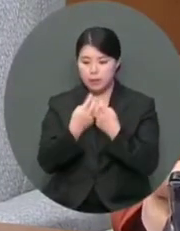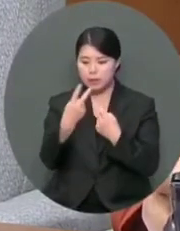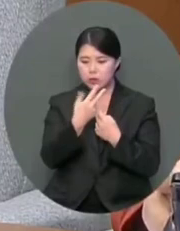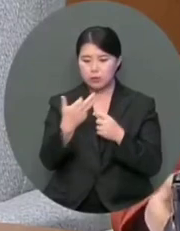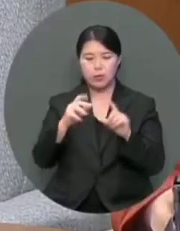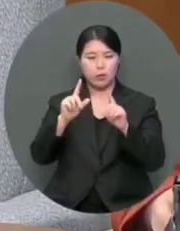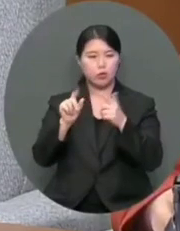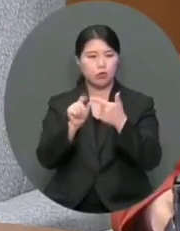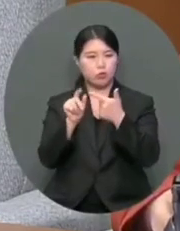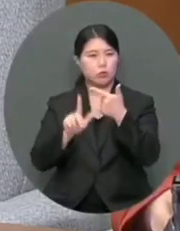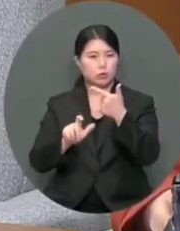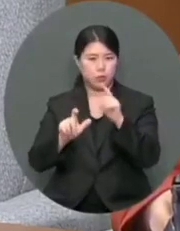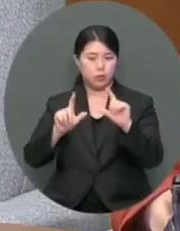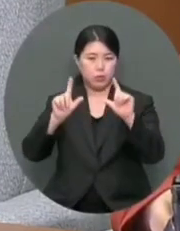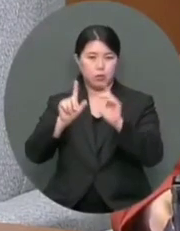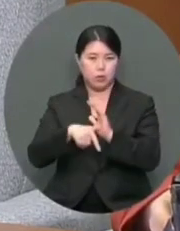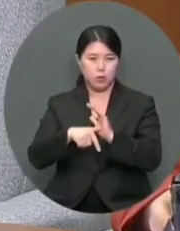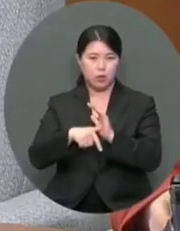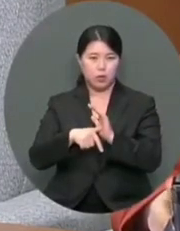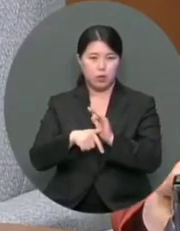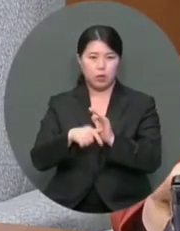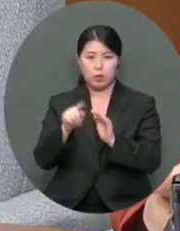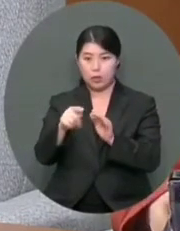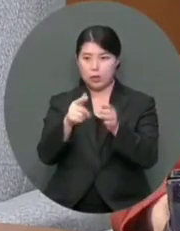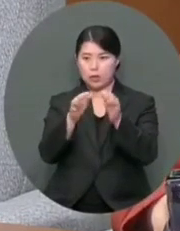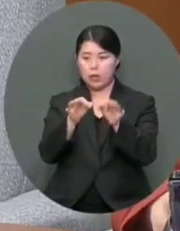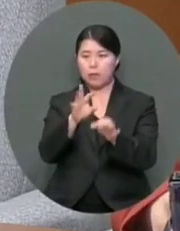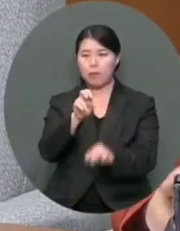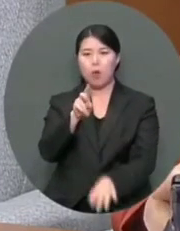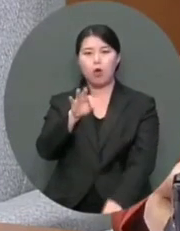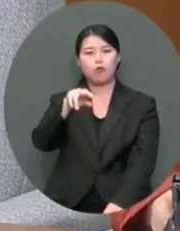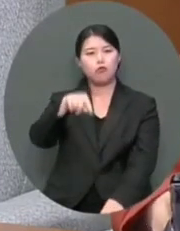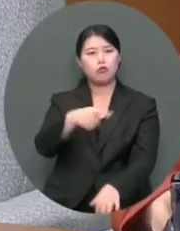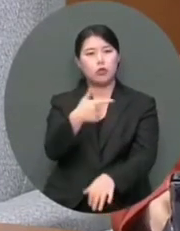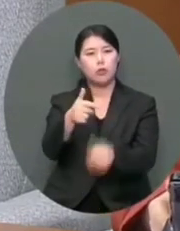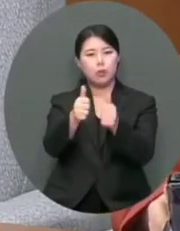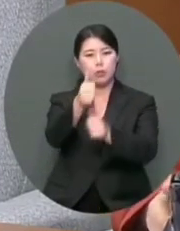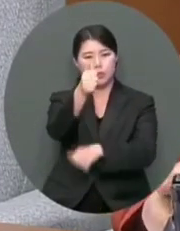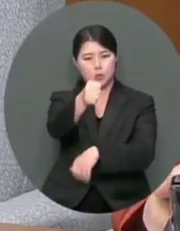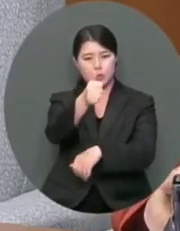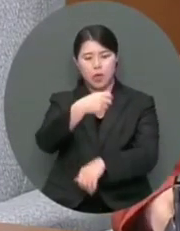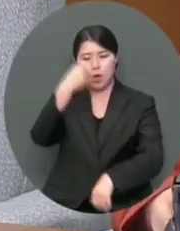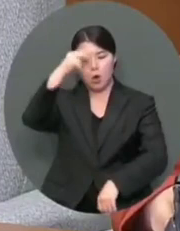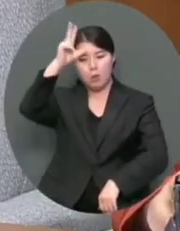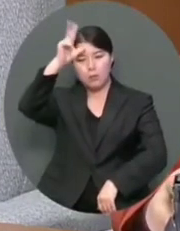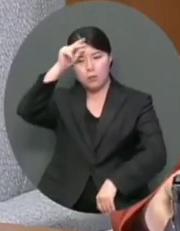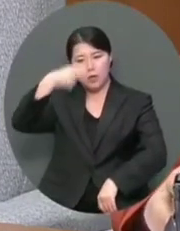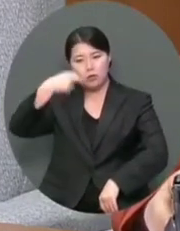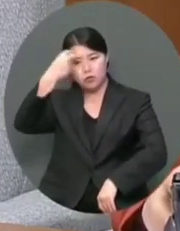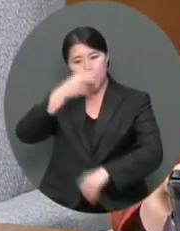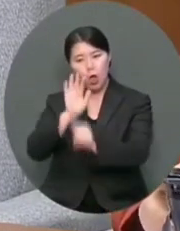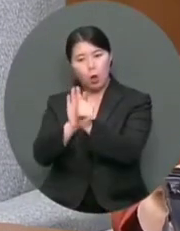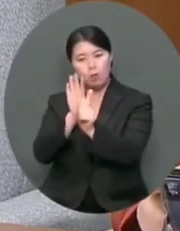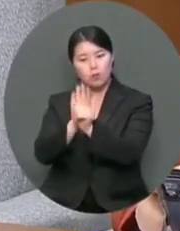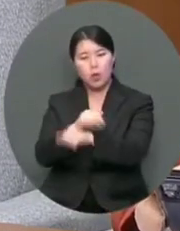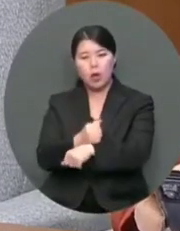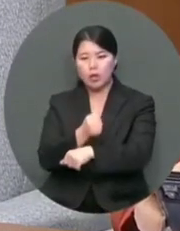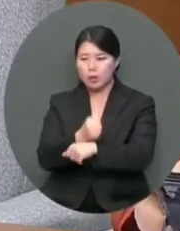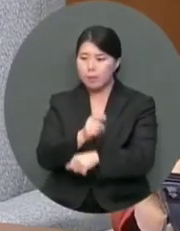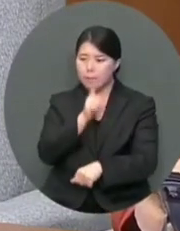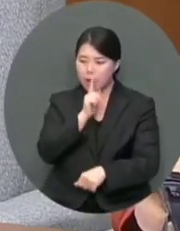6월 15일에 김명수 대법원장이 검찰 수사에 협조하겠다 이런 발언을